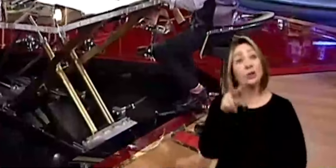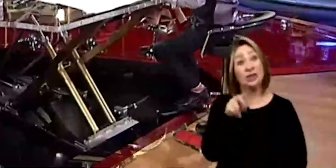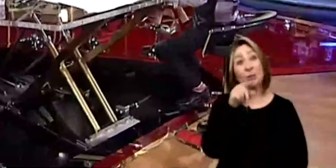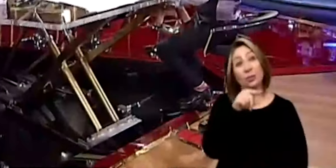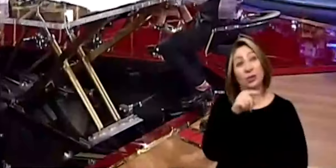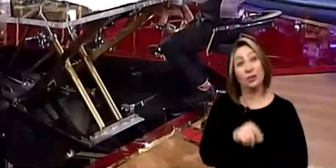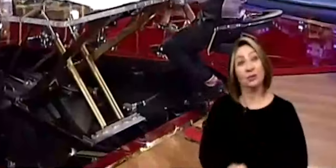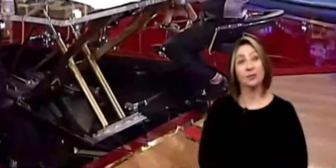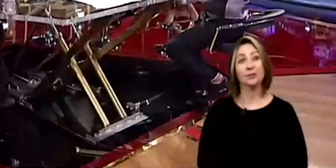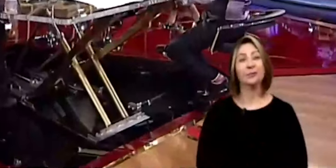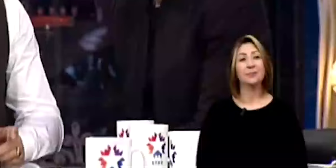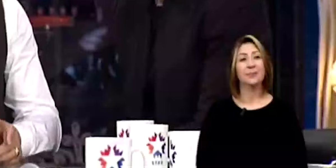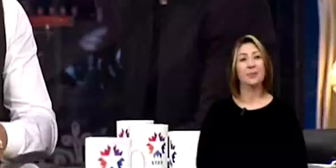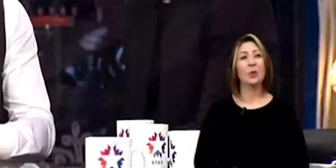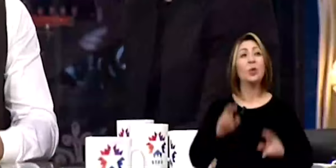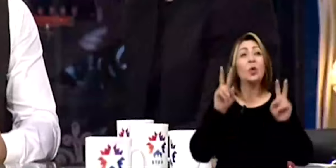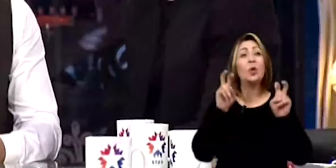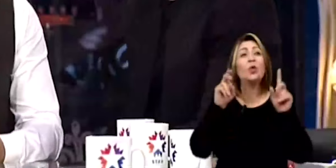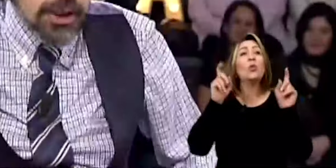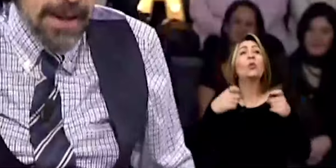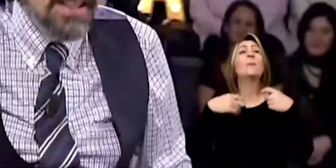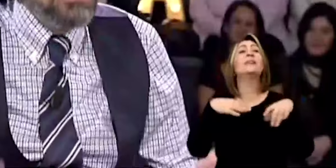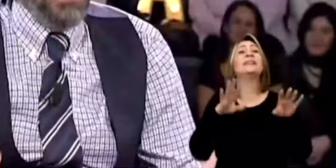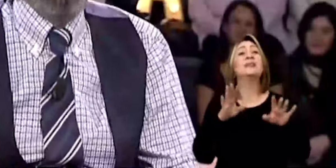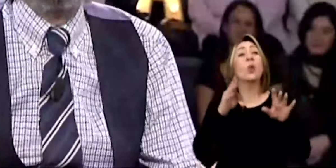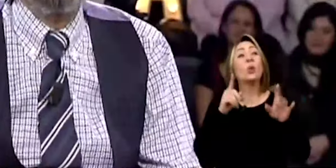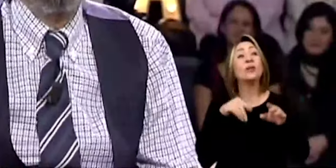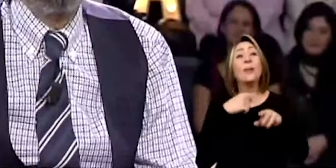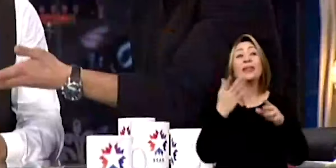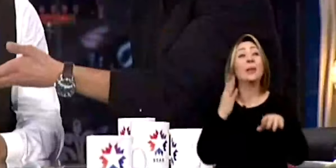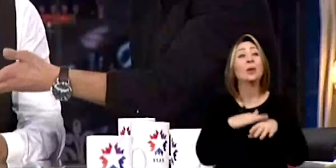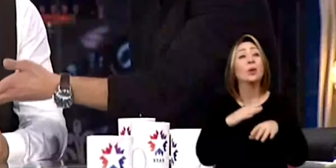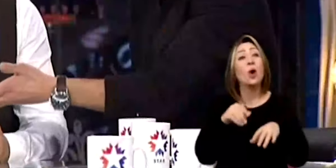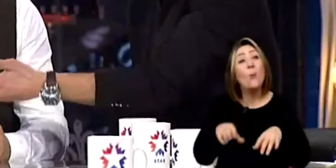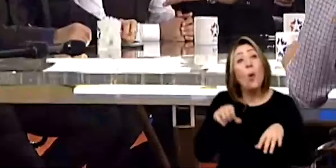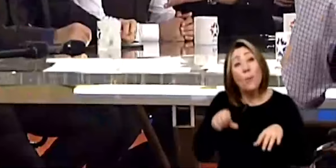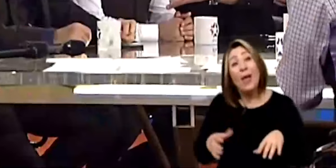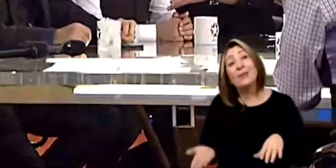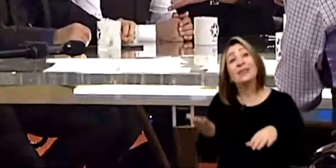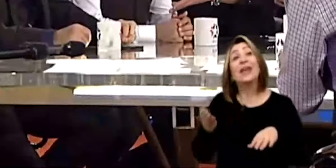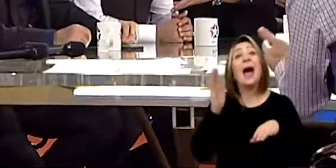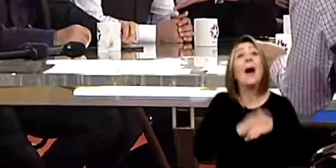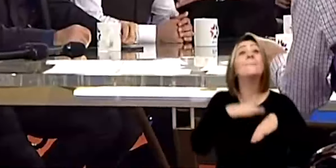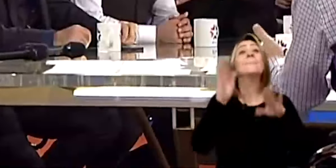bunları. Çok özür dilerim ben. Pardon. Evet yani kolu bulamadıysanız o zaman yani ne yapayım? Hüseyin abi pompalamasın o zaman. Ya yani hayır ben yapmayın bunu bak